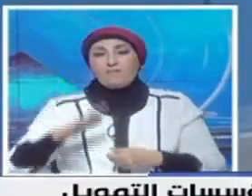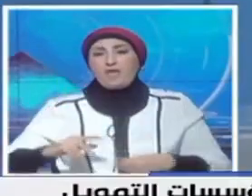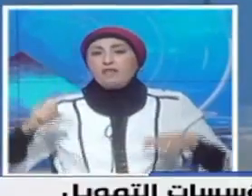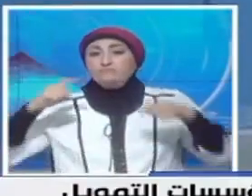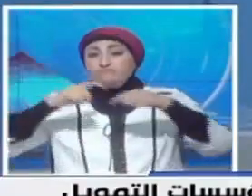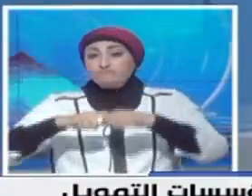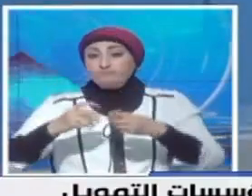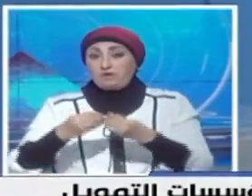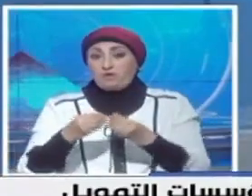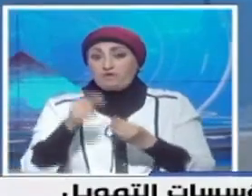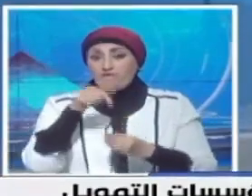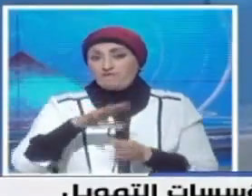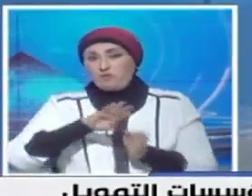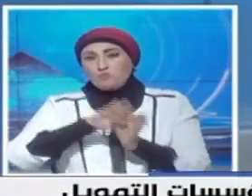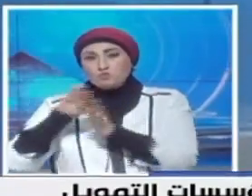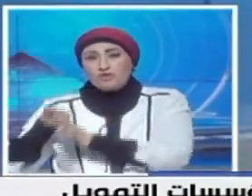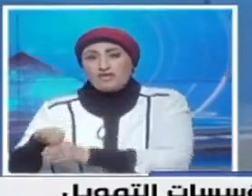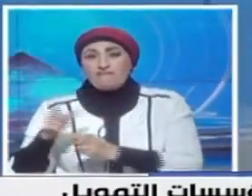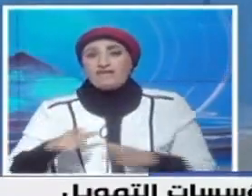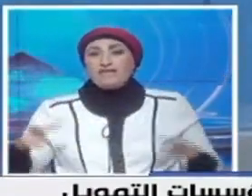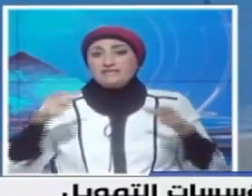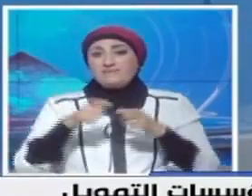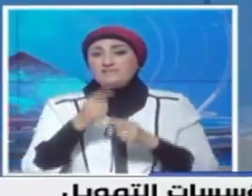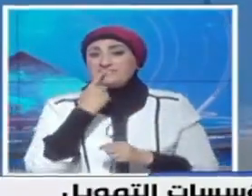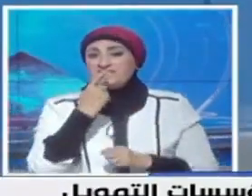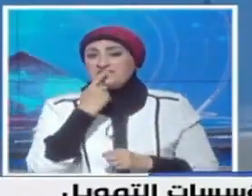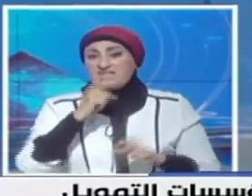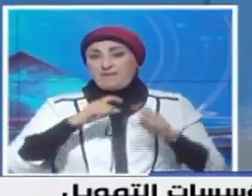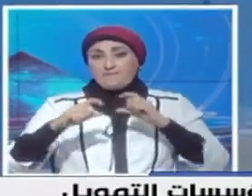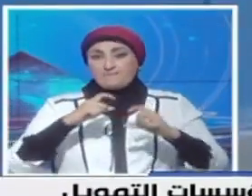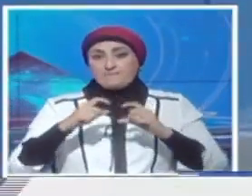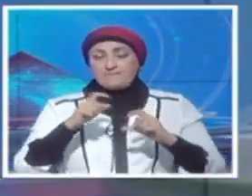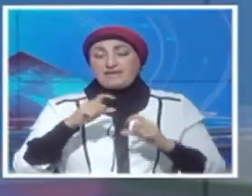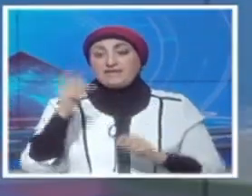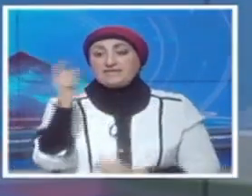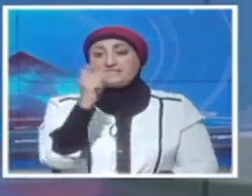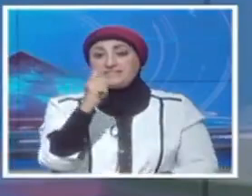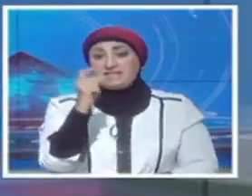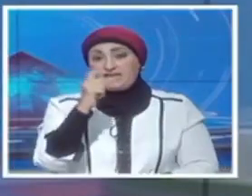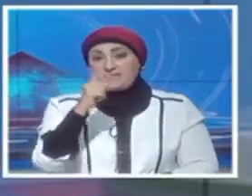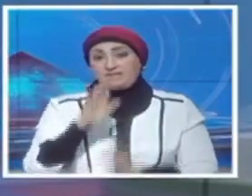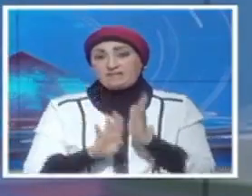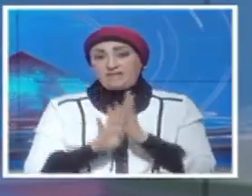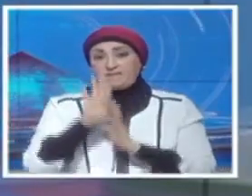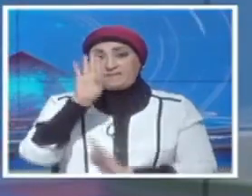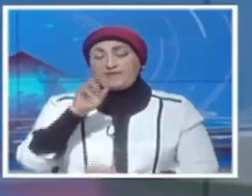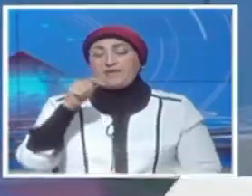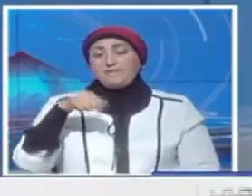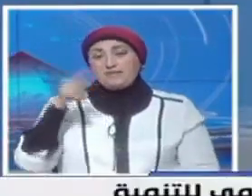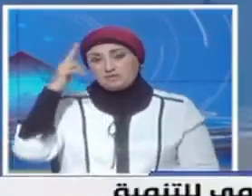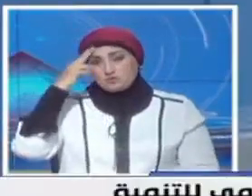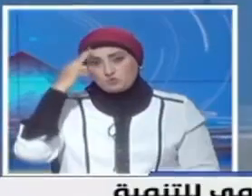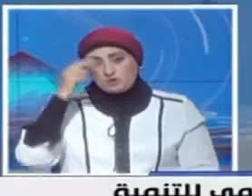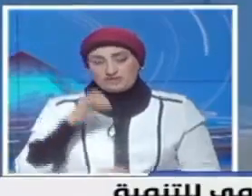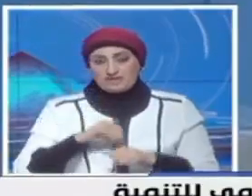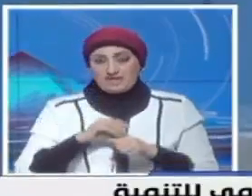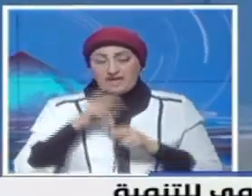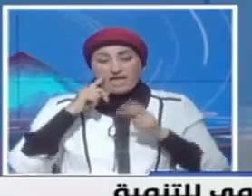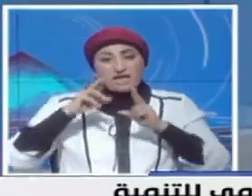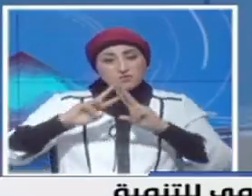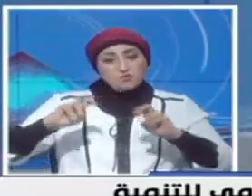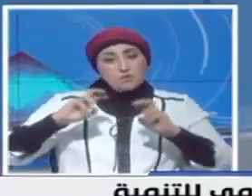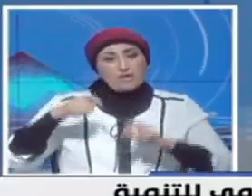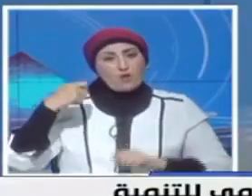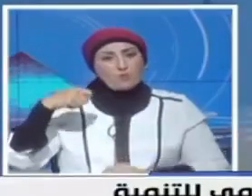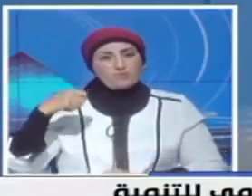التعاون، وذلك على هامش مشاركتها في فعاليات الاجتماعات السنوية للبنك الإسلامي للتنمية بالمملكة العربية